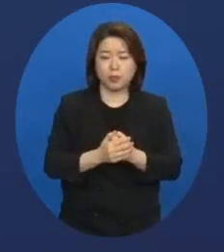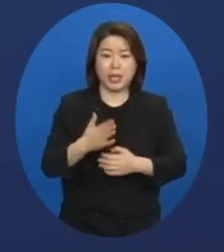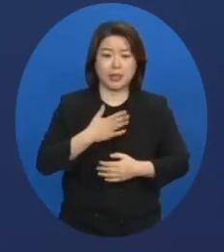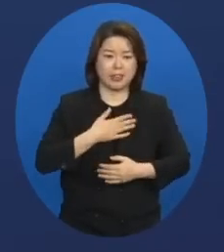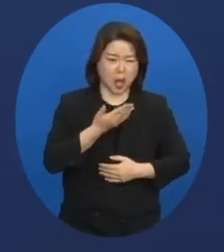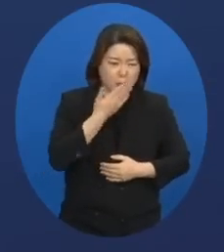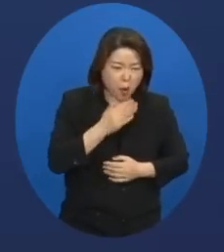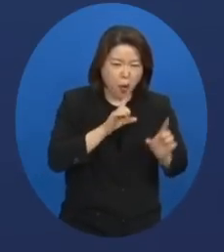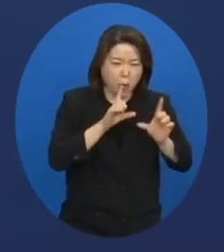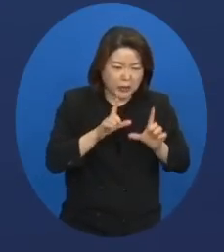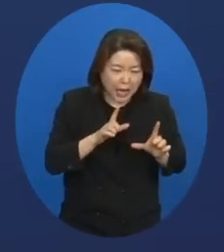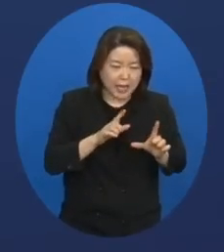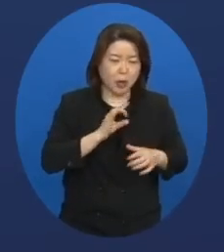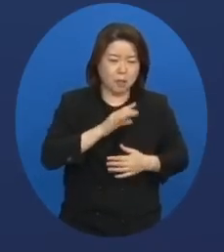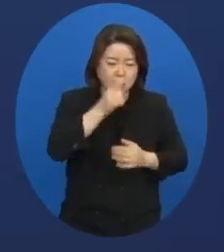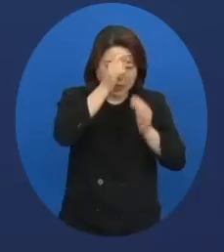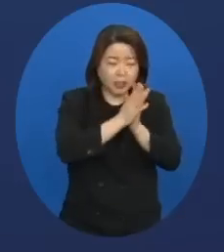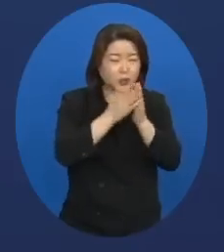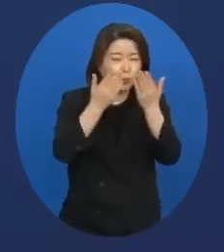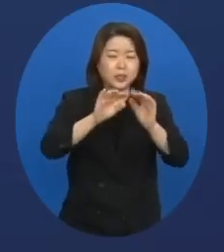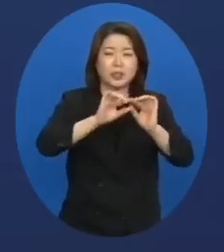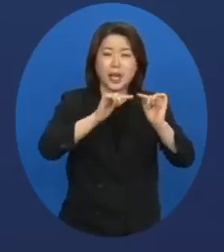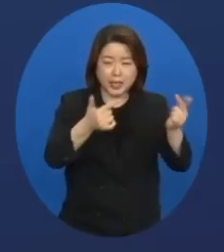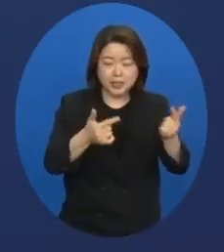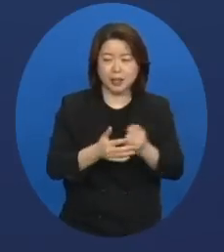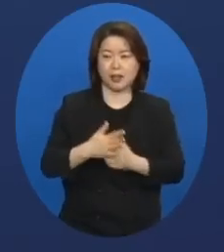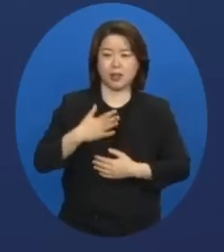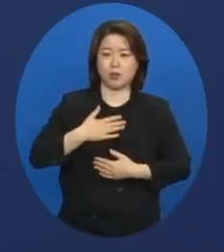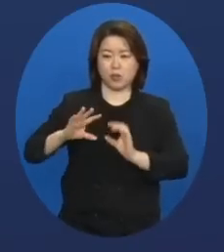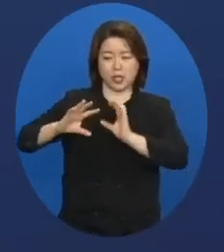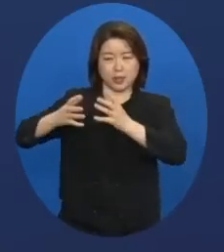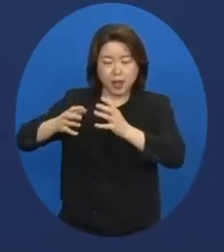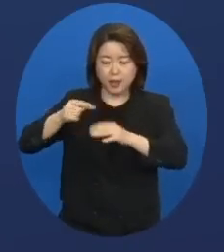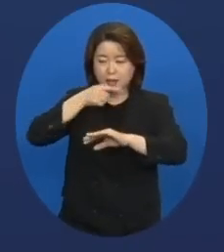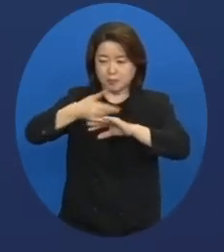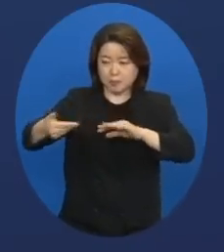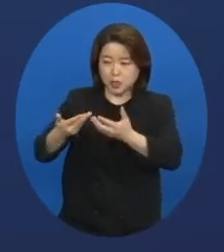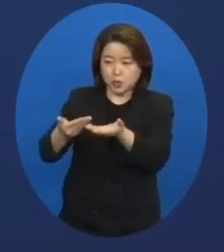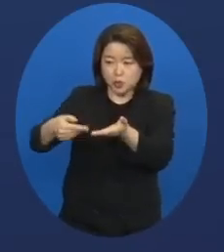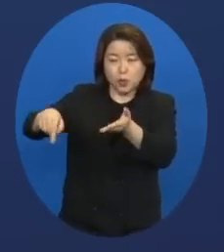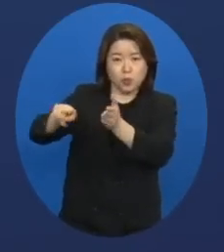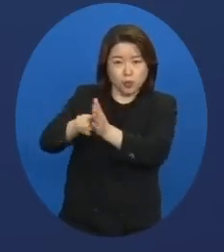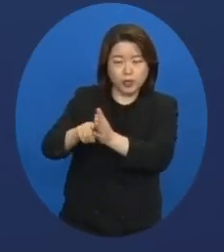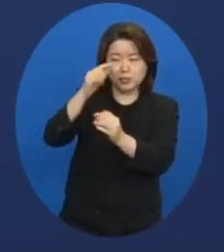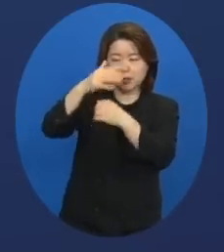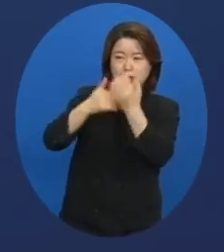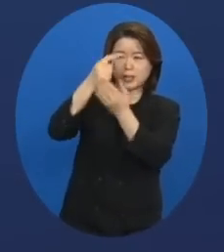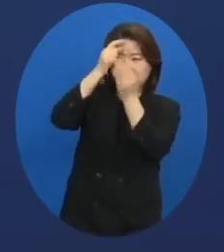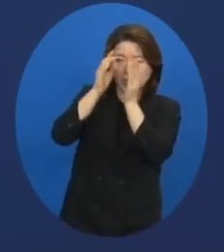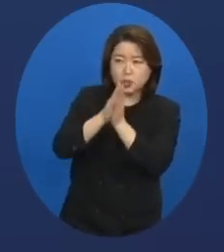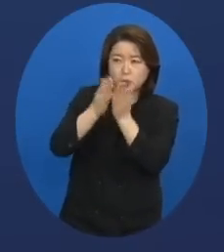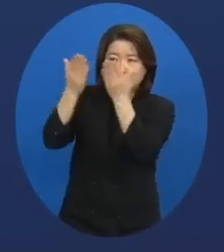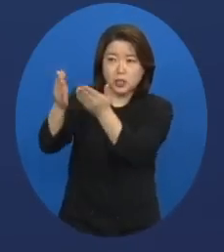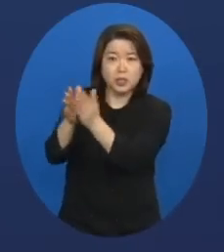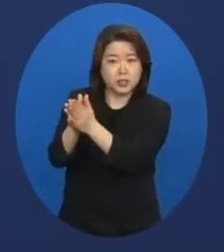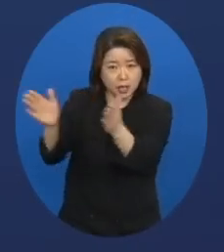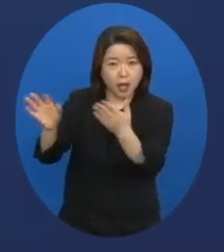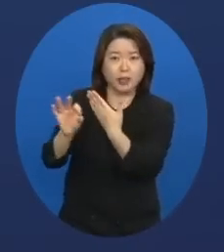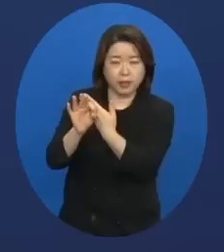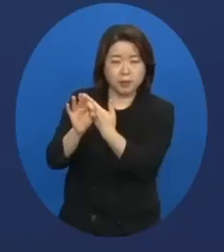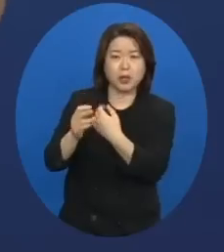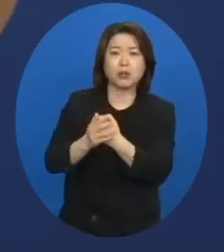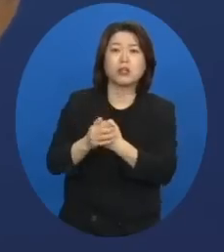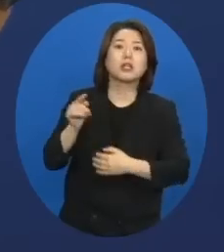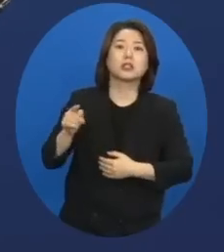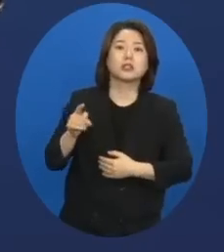위해서 기도하지 않고 우리나라와 민족을 위해서 하나님께 기도하기 시작한다면